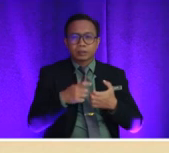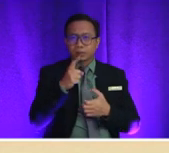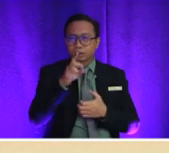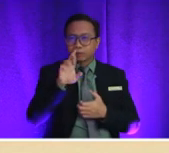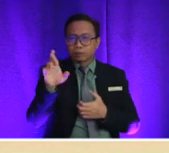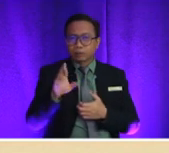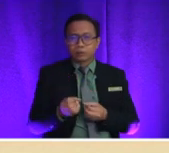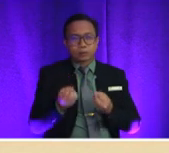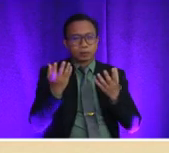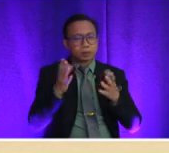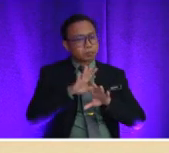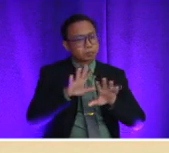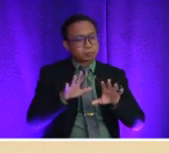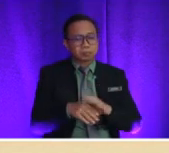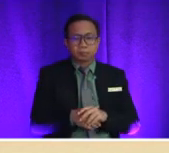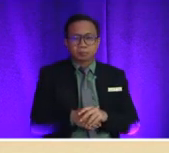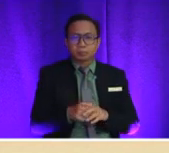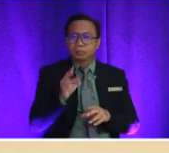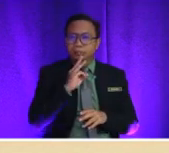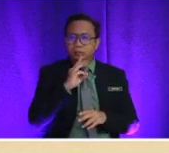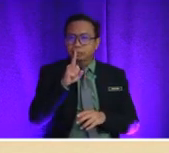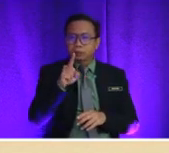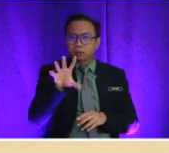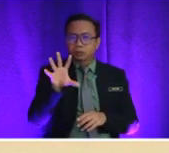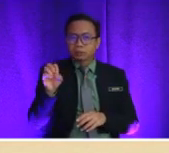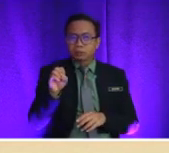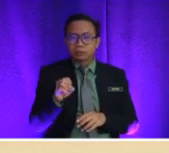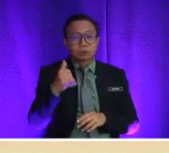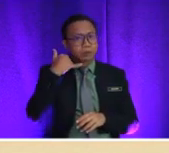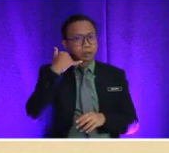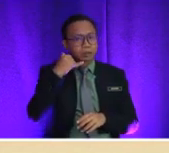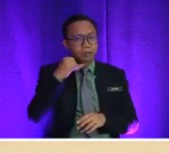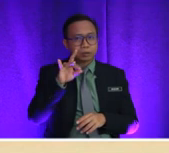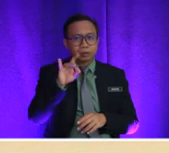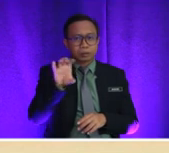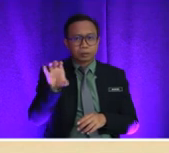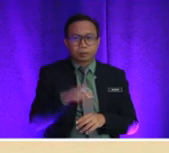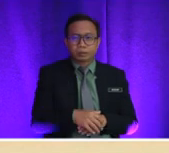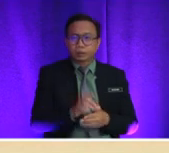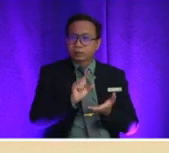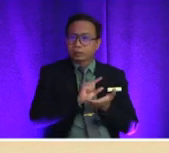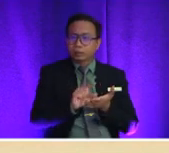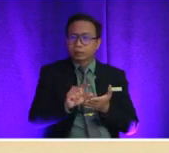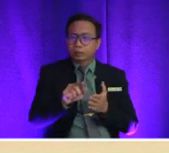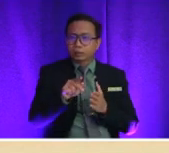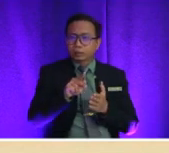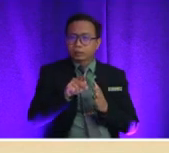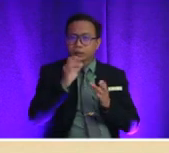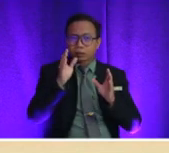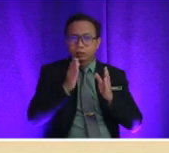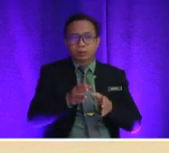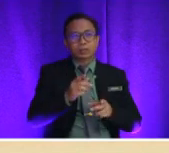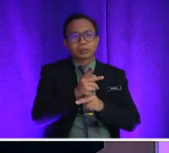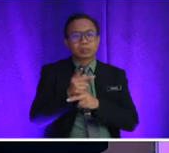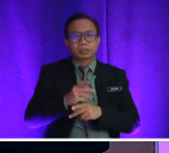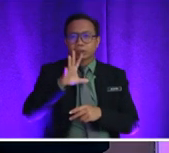Coba kita banyak sangat bedain 150 B telepon 800 dan ganjip kecil Rp5.000 untuk